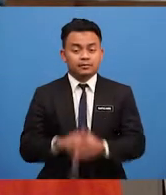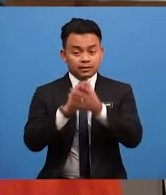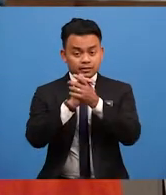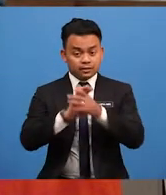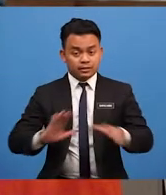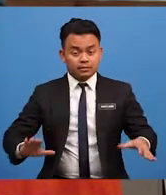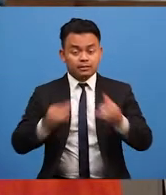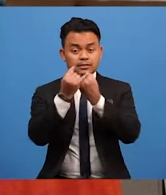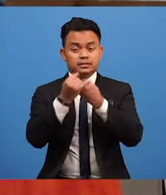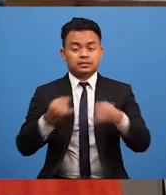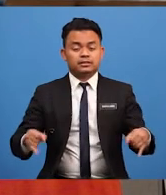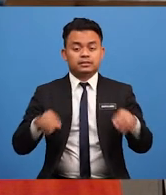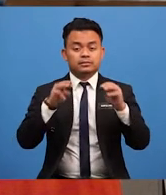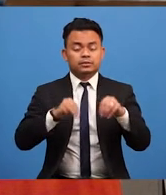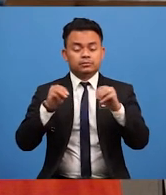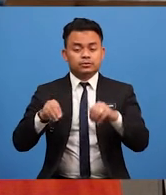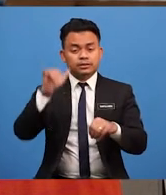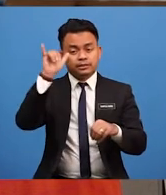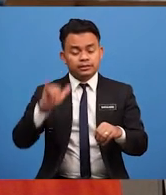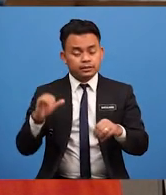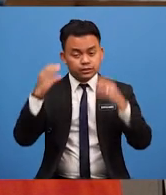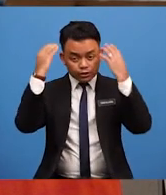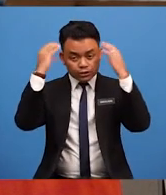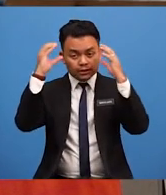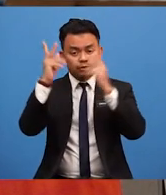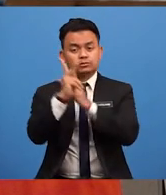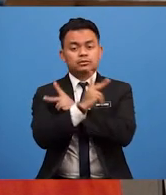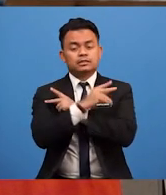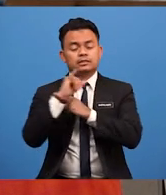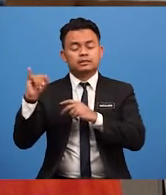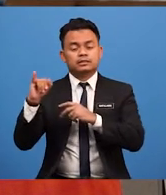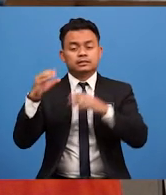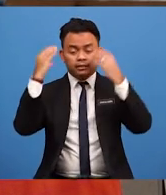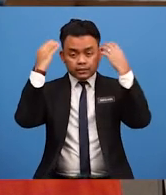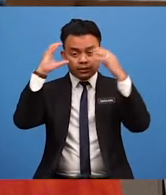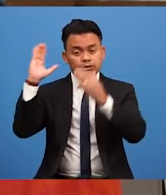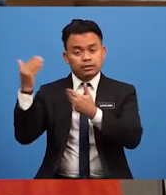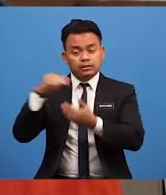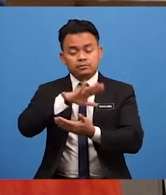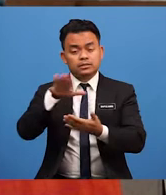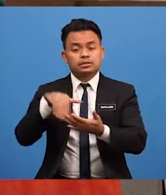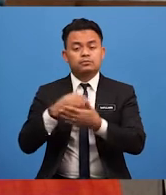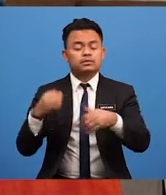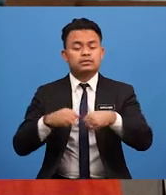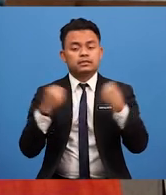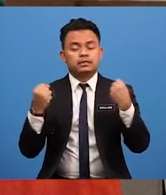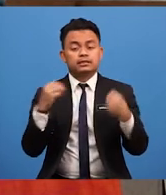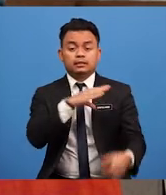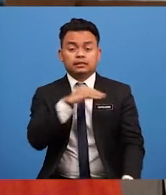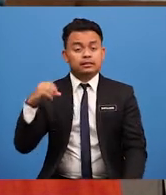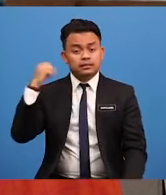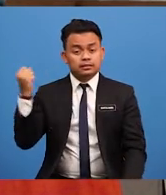Selamat sejahtera, murid-murid Cikgu Kasihi. Cikgu harap murid-murid semua sihat dan sentiasa